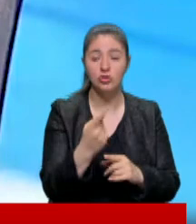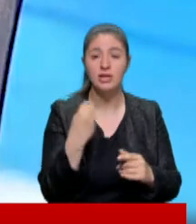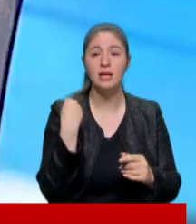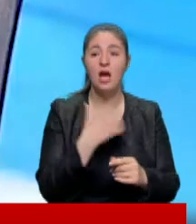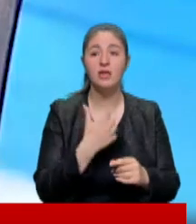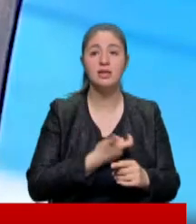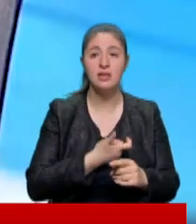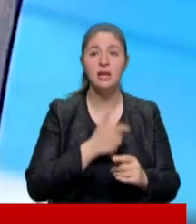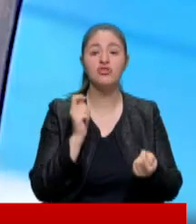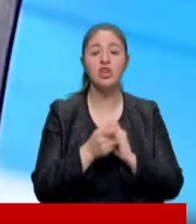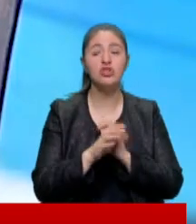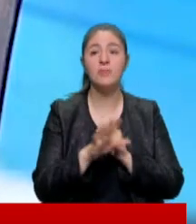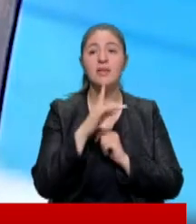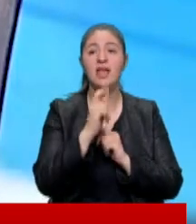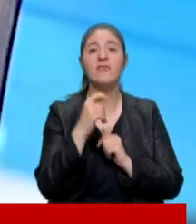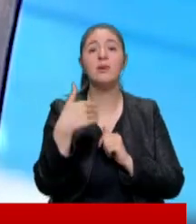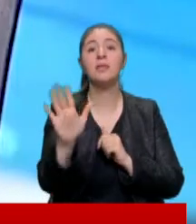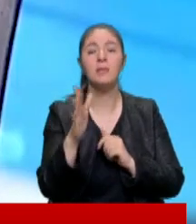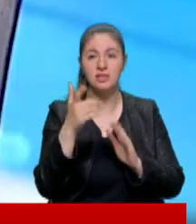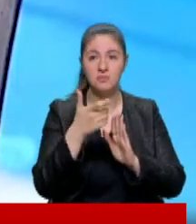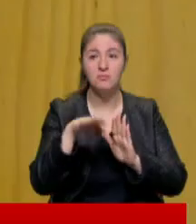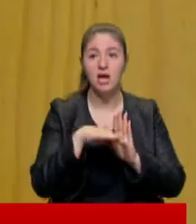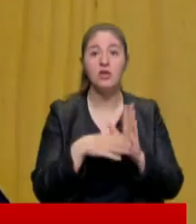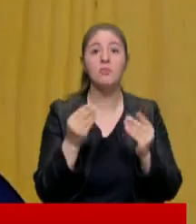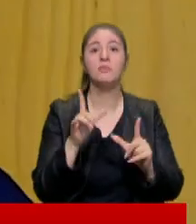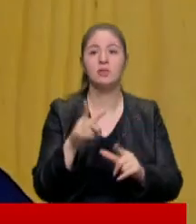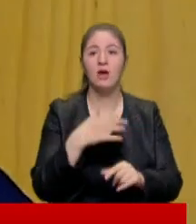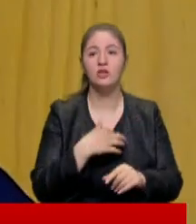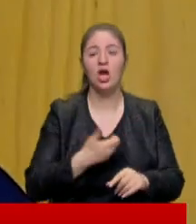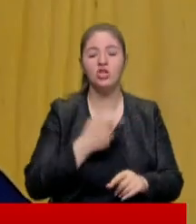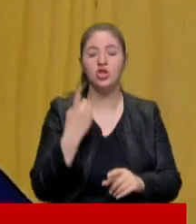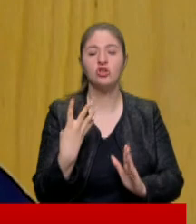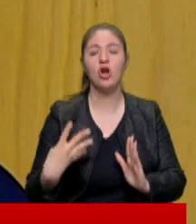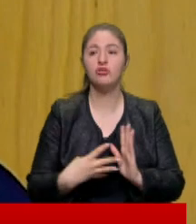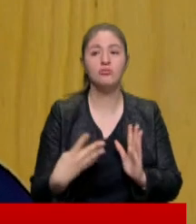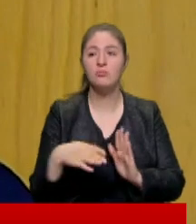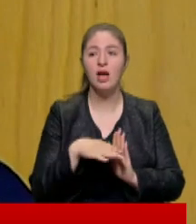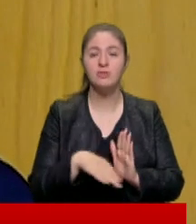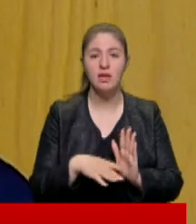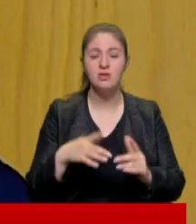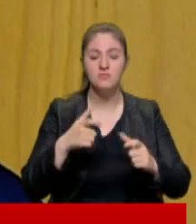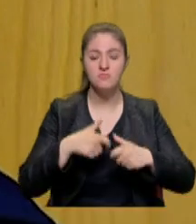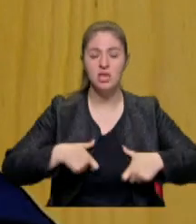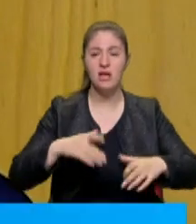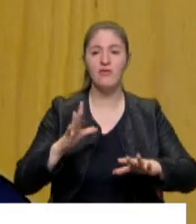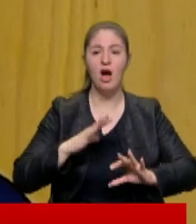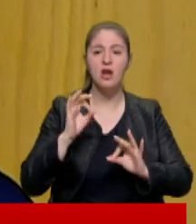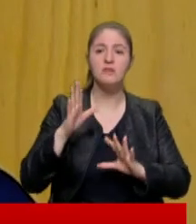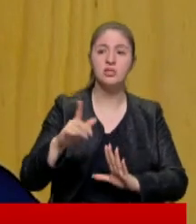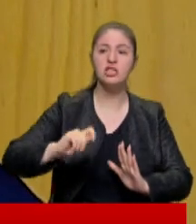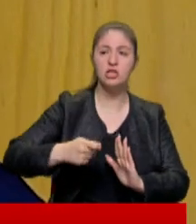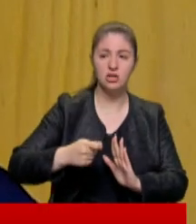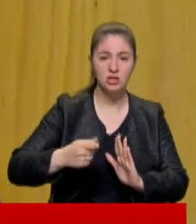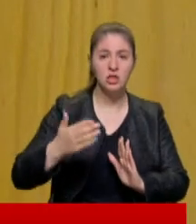yeni anayasada değiştirilmesi teklif dahi edilemez bir madde olmamalıdır. Anayasanın ilk dört maddesi milli varlığımızın